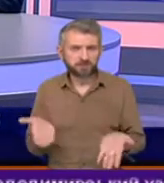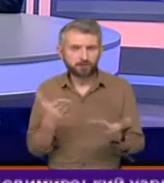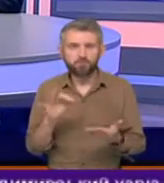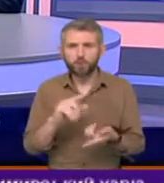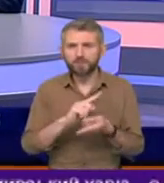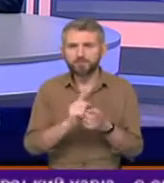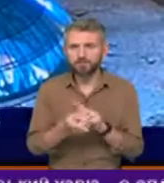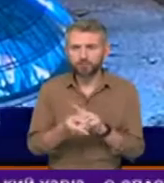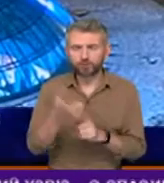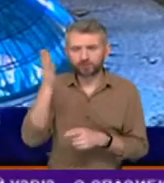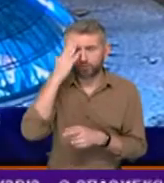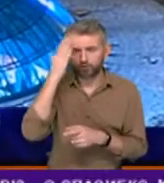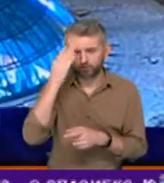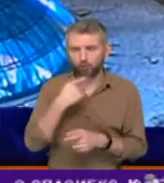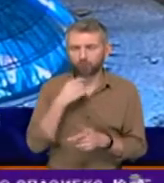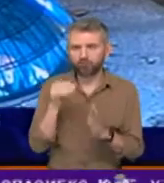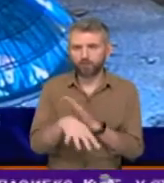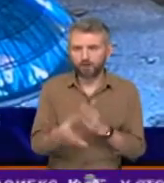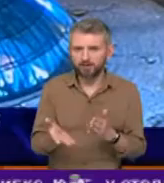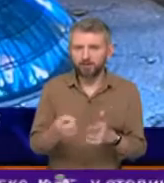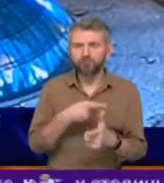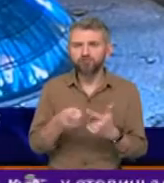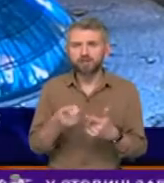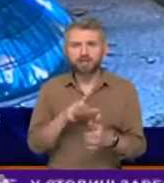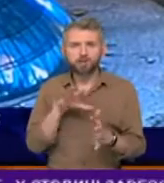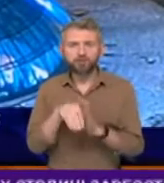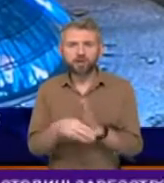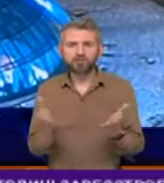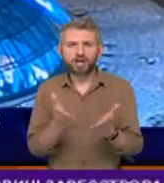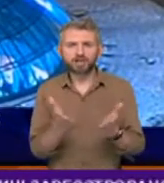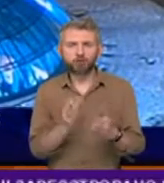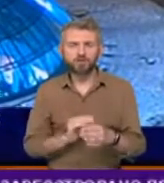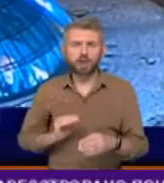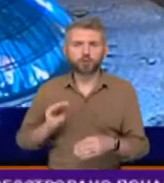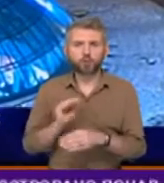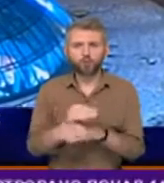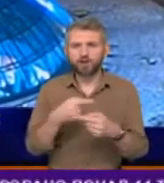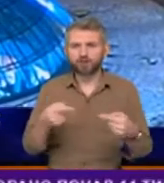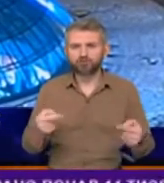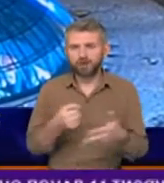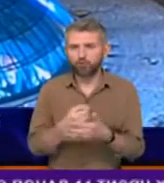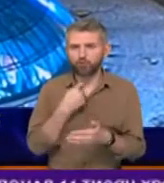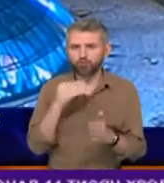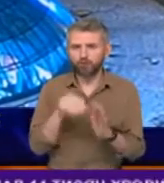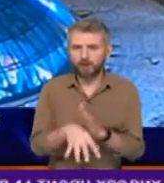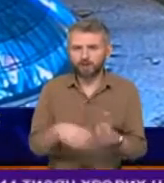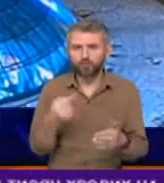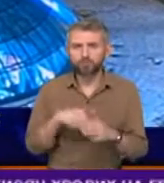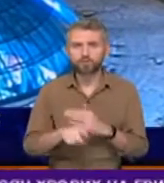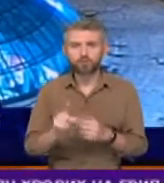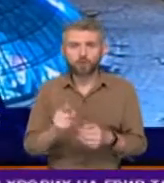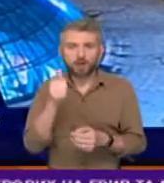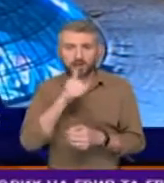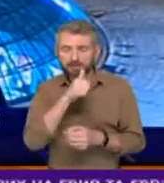зміну способу голосування чи запровадження якихось додаткових речей до голосування. Тому що, ну,